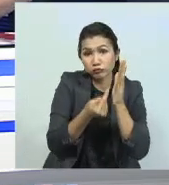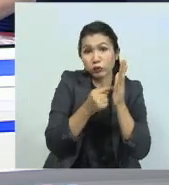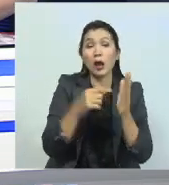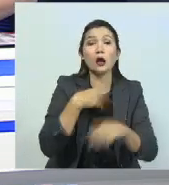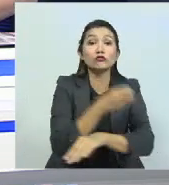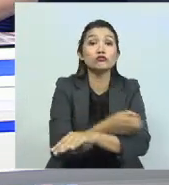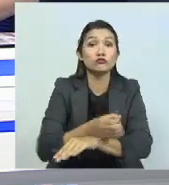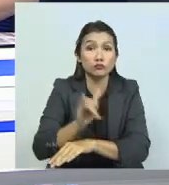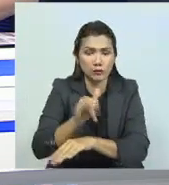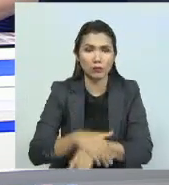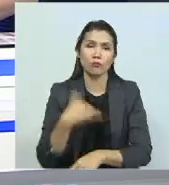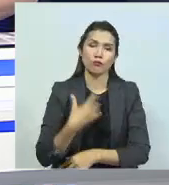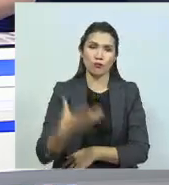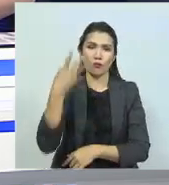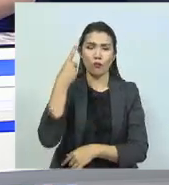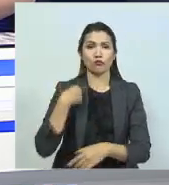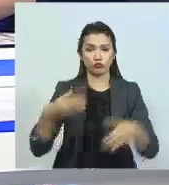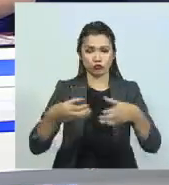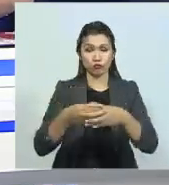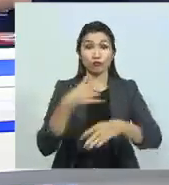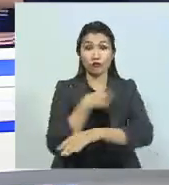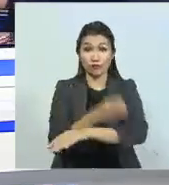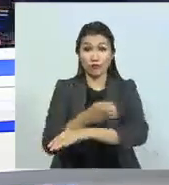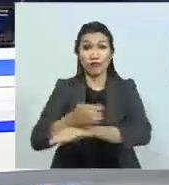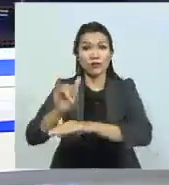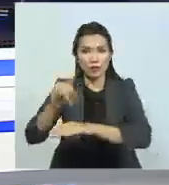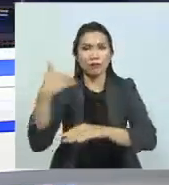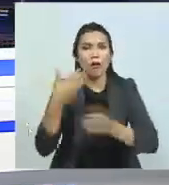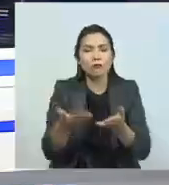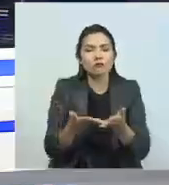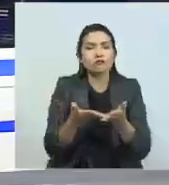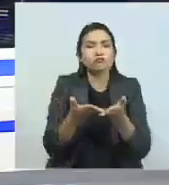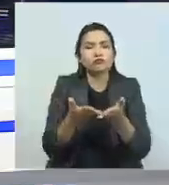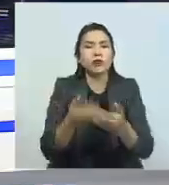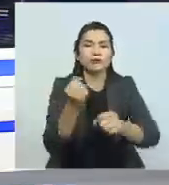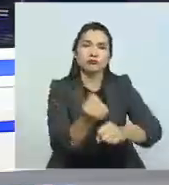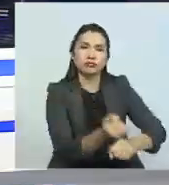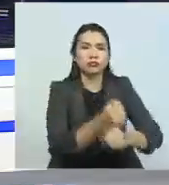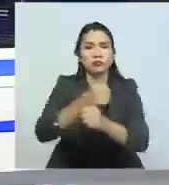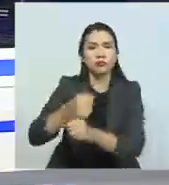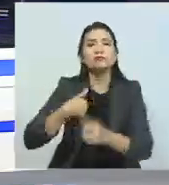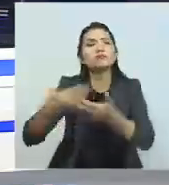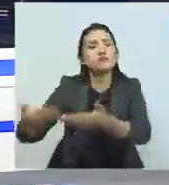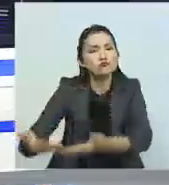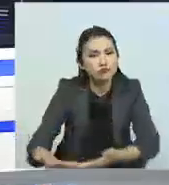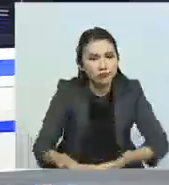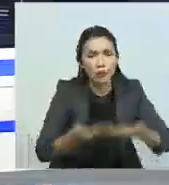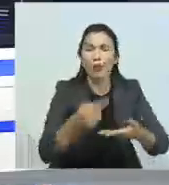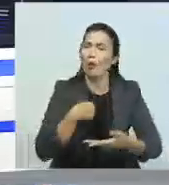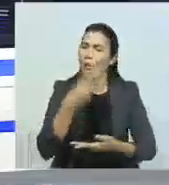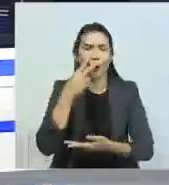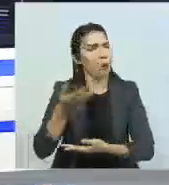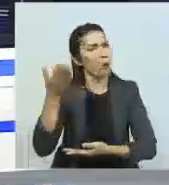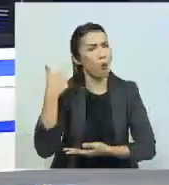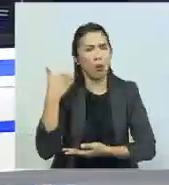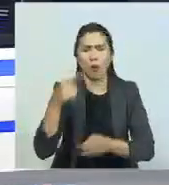ครับชาวจังหวัดพระนครศรีอยุธยามีการจัดขบวนเรือพื้นบ้านเพื่อให้การต้อนรับนะครับก็ต้องบอกว่าบรรยากาศเนี่ยเป็นไปอย่